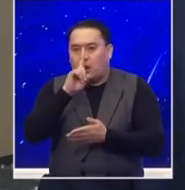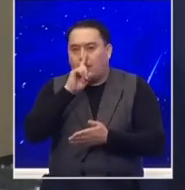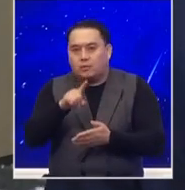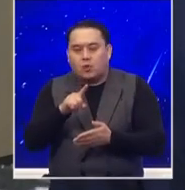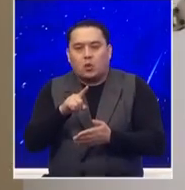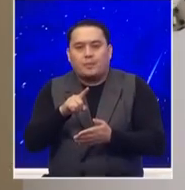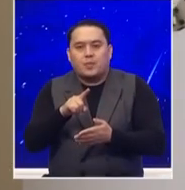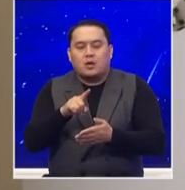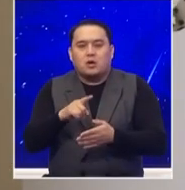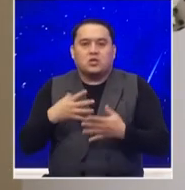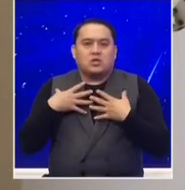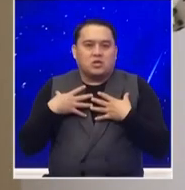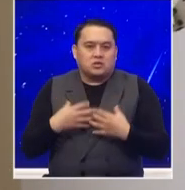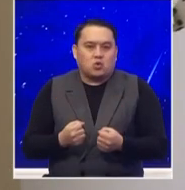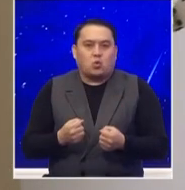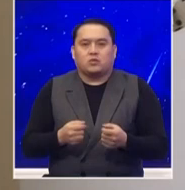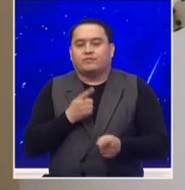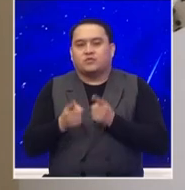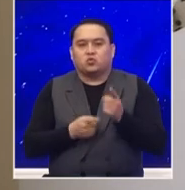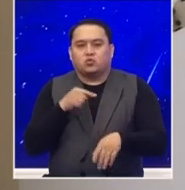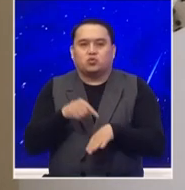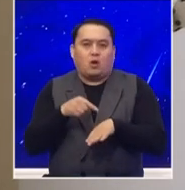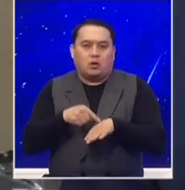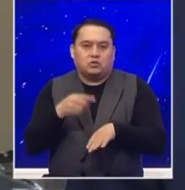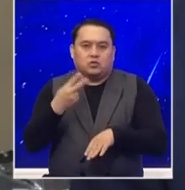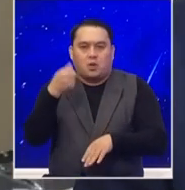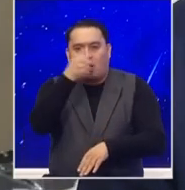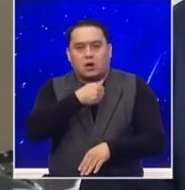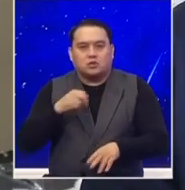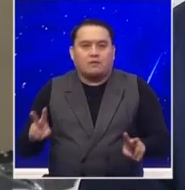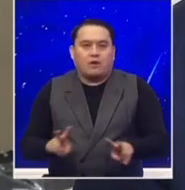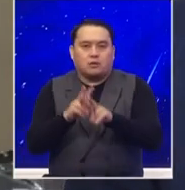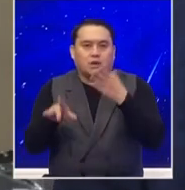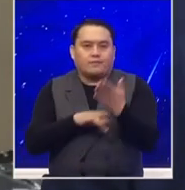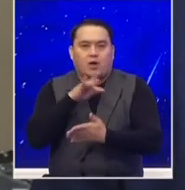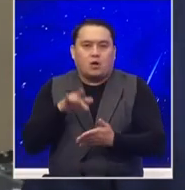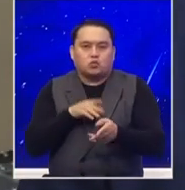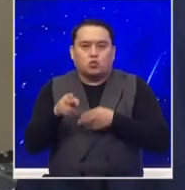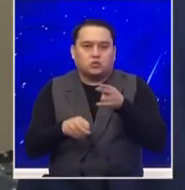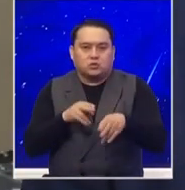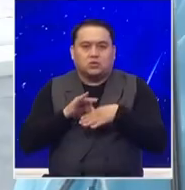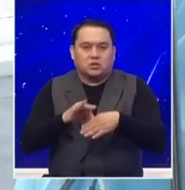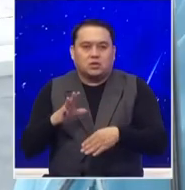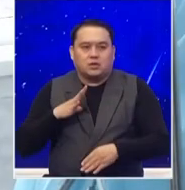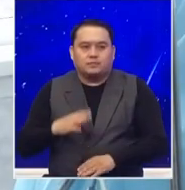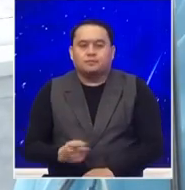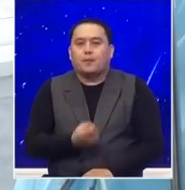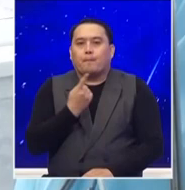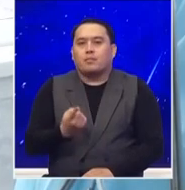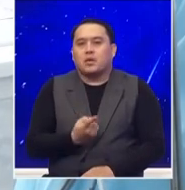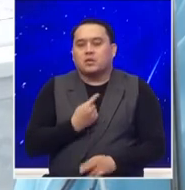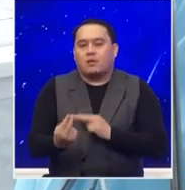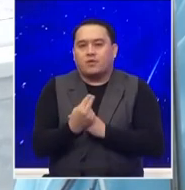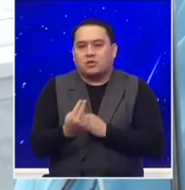Отадан кейін науқас өзін екінші рет өмірге келгенде сезінеді. Біз 20 жылдан аса Нұрсұлтан қаласында осы отаны жасап жүрміз. Шеберлік сағатында